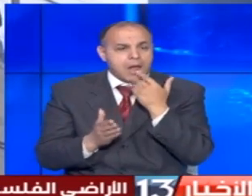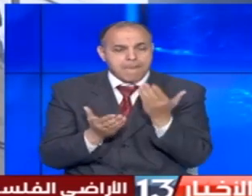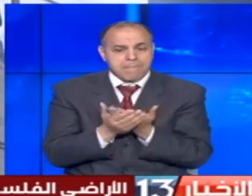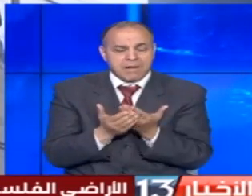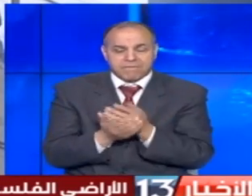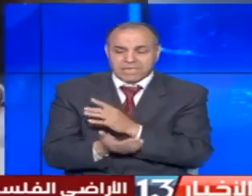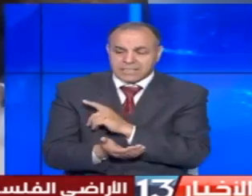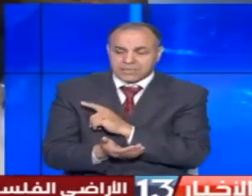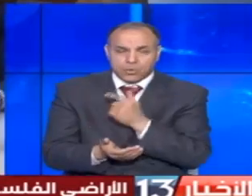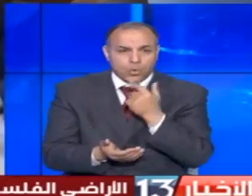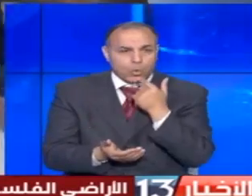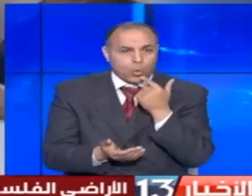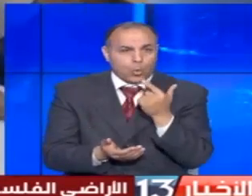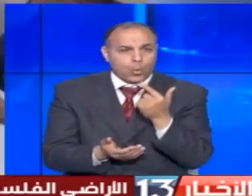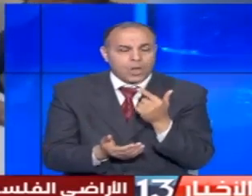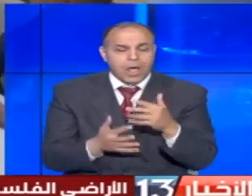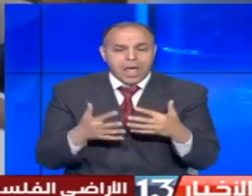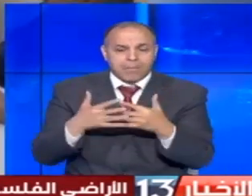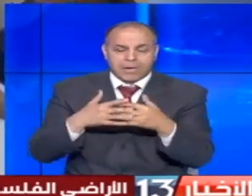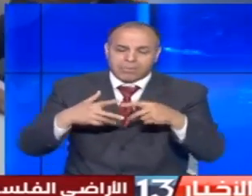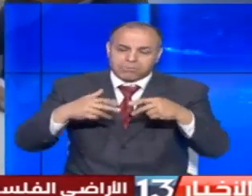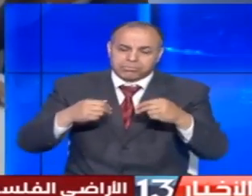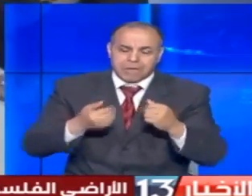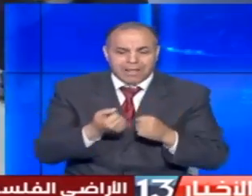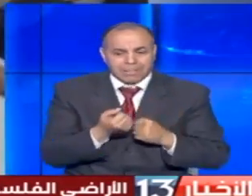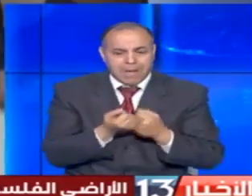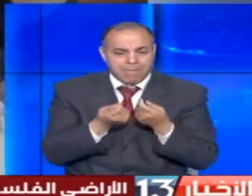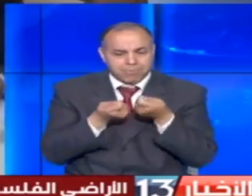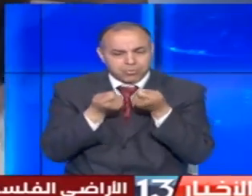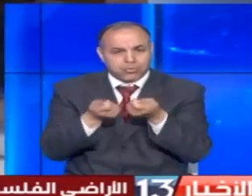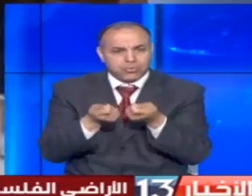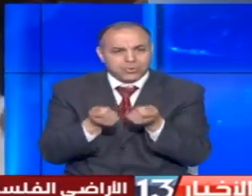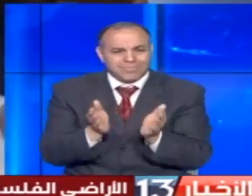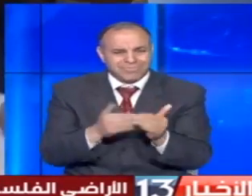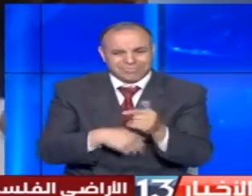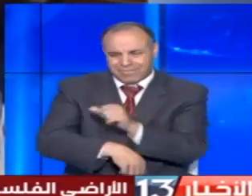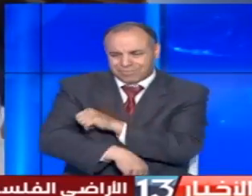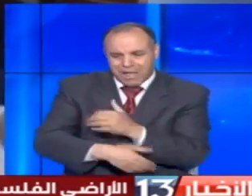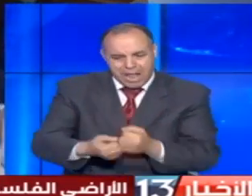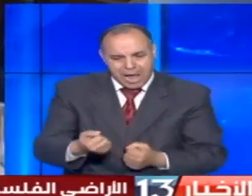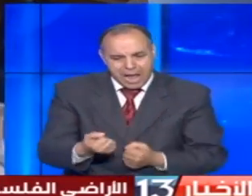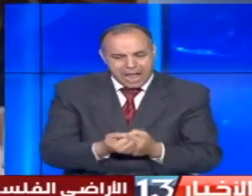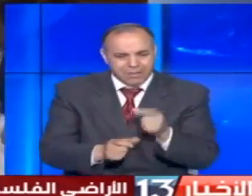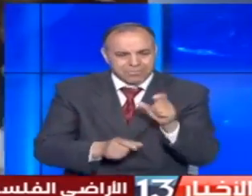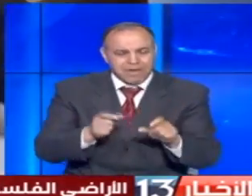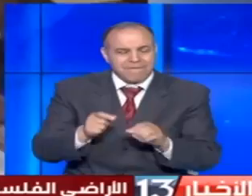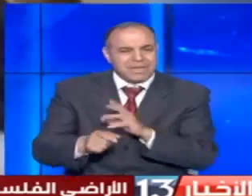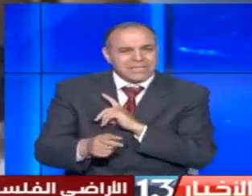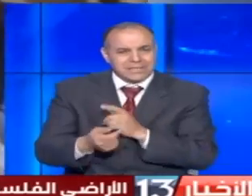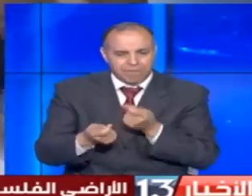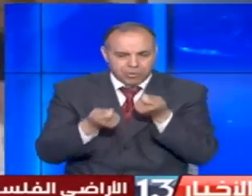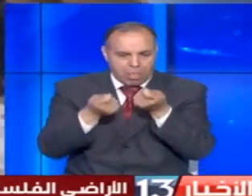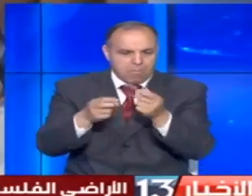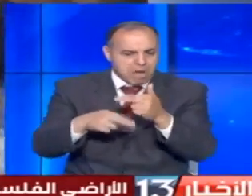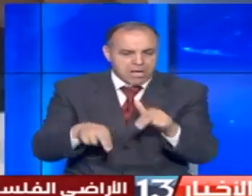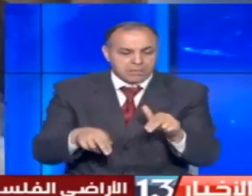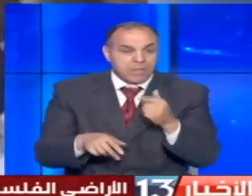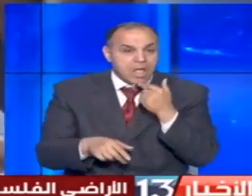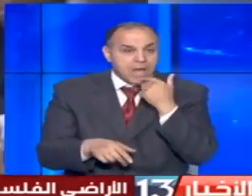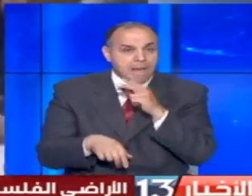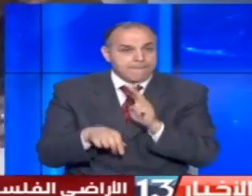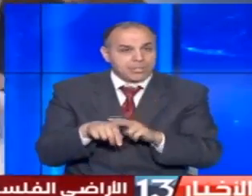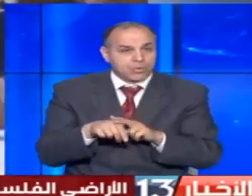الفلسطيني وفي ضوء قطع الولايات المتحده دعمها المقدم لوكاله غوث وتشغيل اللاجئين الفلسطينيين اعتبر